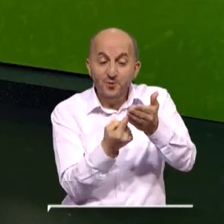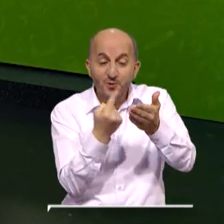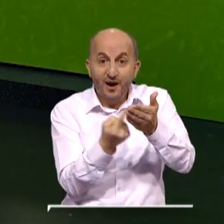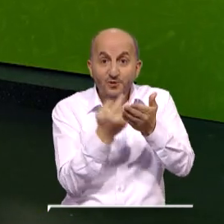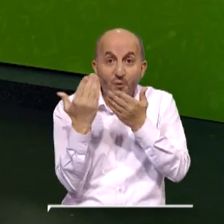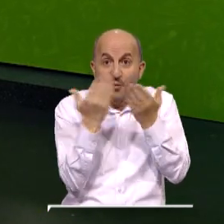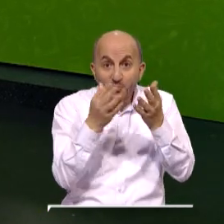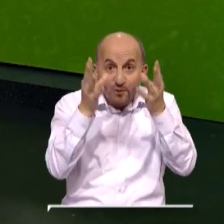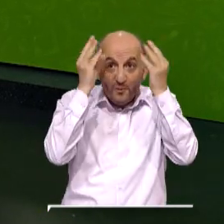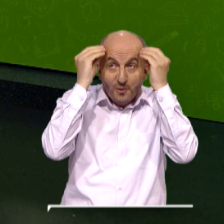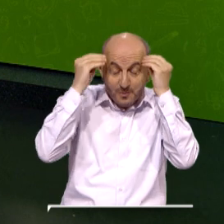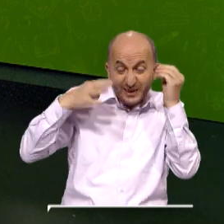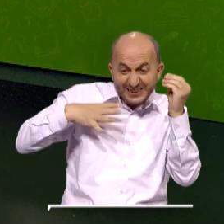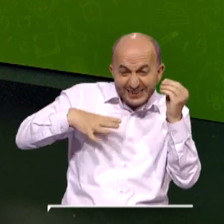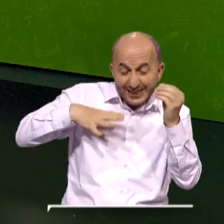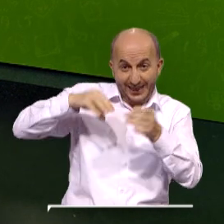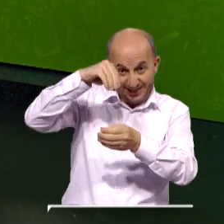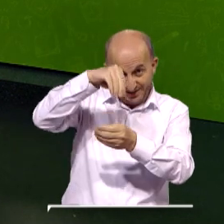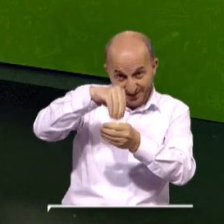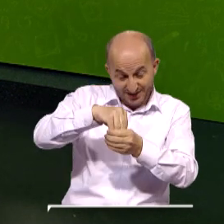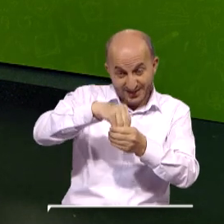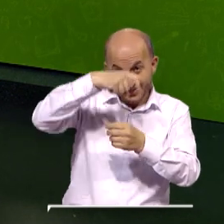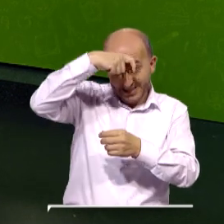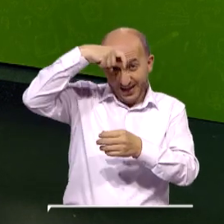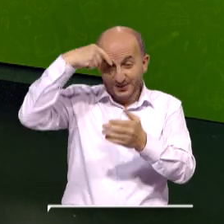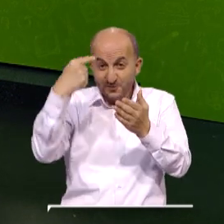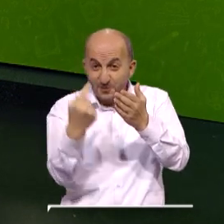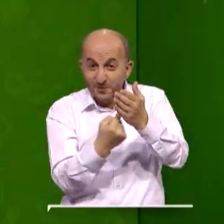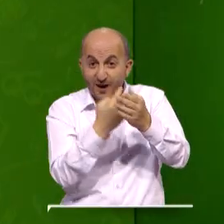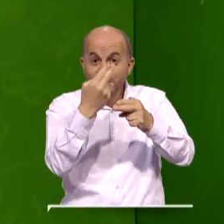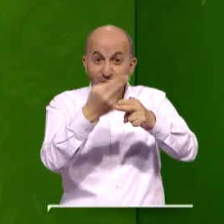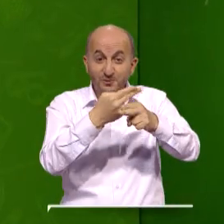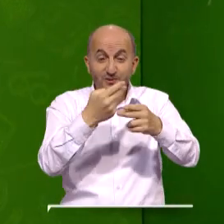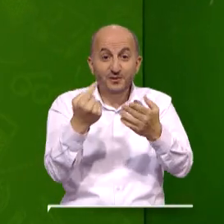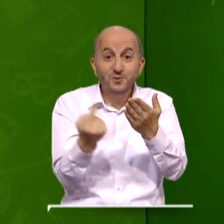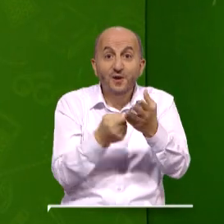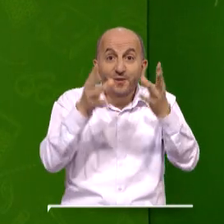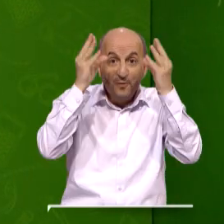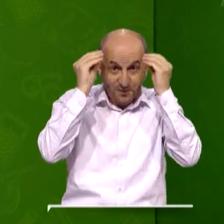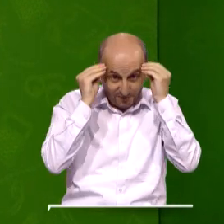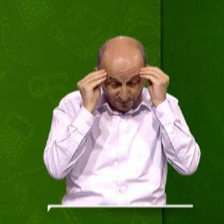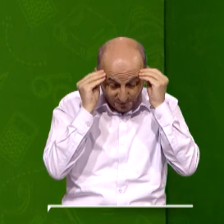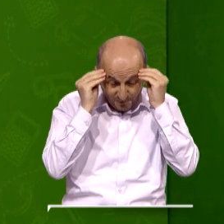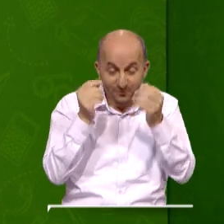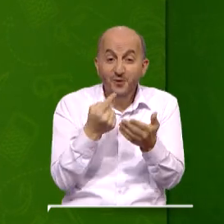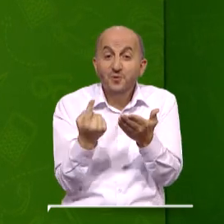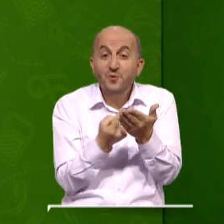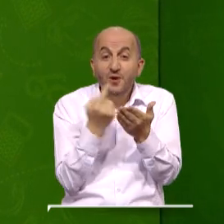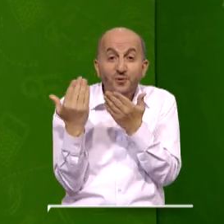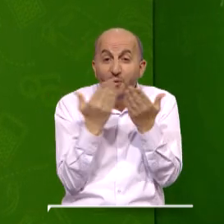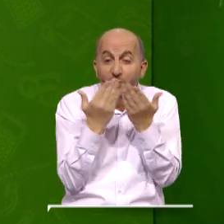Kuranı Kerim okumayı öğrenmek isteyenler için bu yaz Kur'an kursları Kur'an öğreniyorum Ben